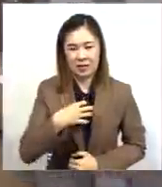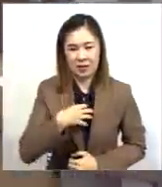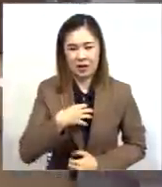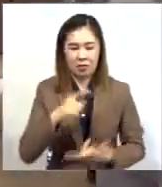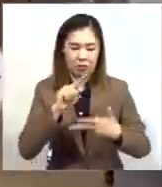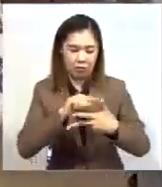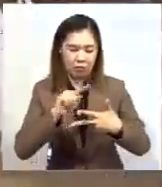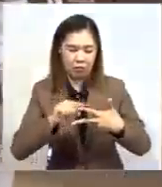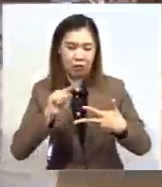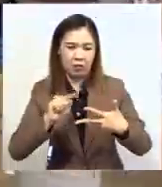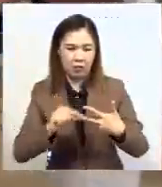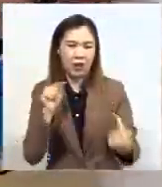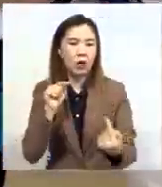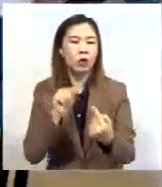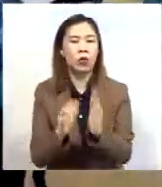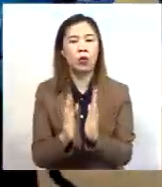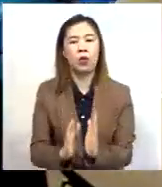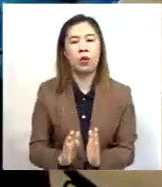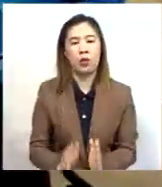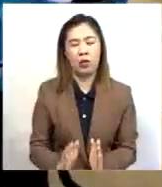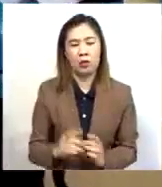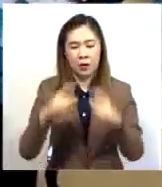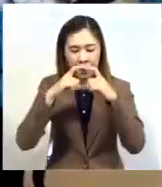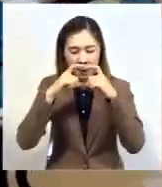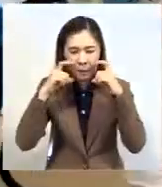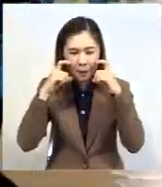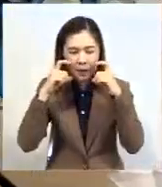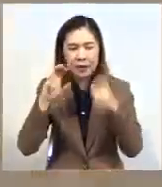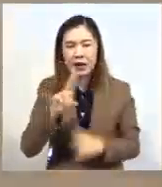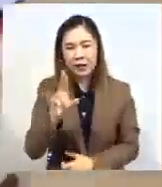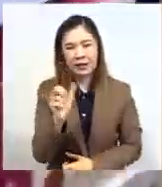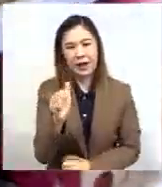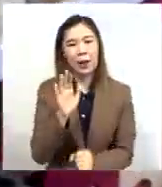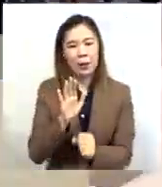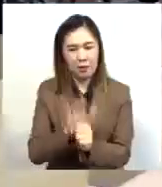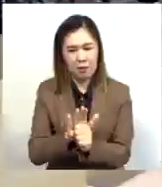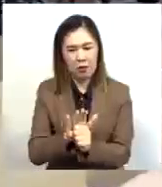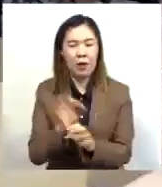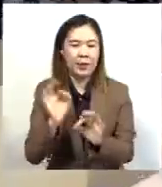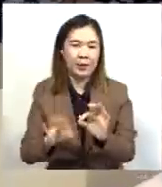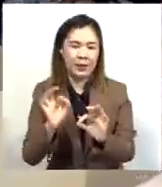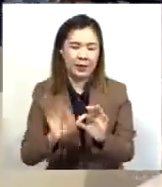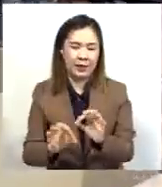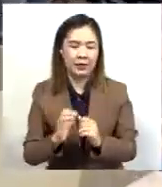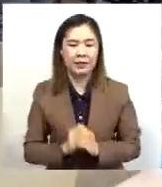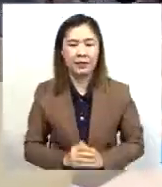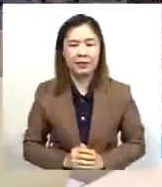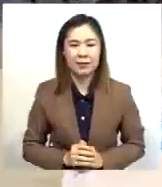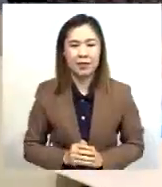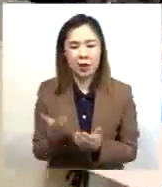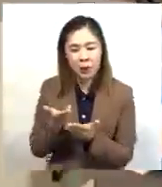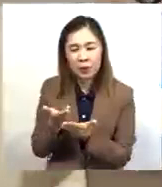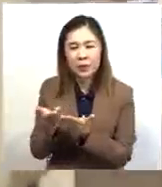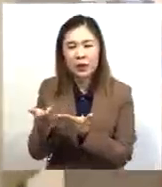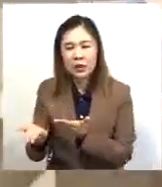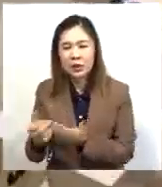ที่ถูกต้องตามวัตถุประสงค์เพื่อที่จะให้มีใช้อย่างเพียงพอแล้วก็ไม่สิ้นเปลืองจนเกินไปเพราะหลายคนบอกว่าไปซื้อหน้